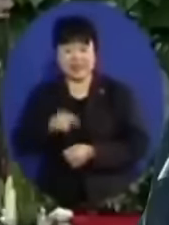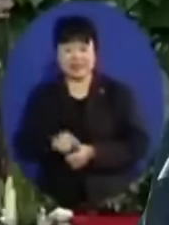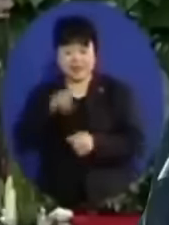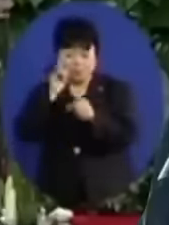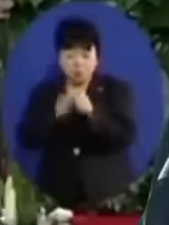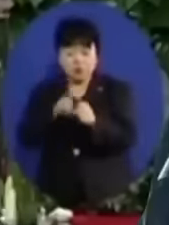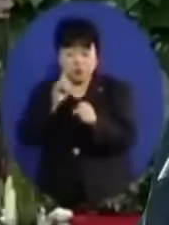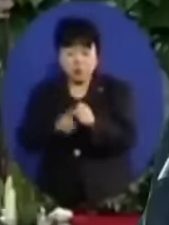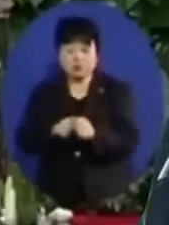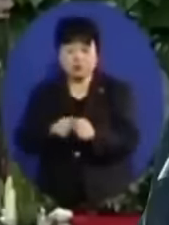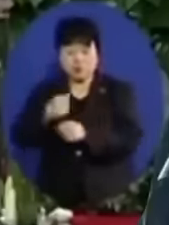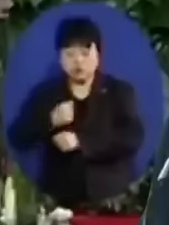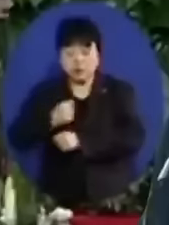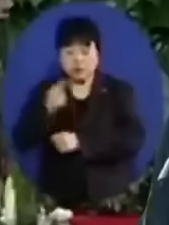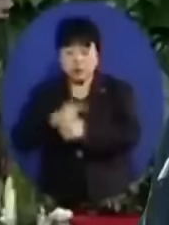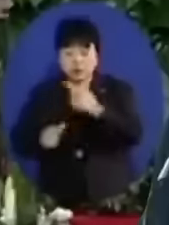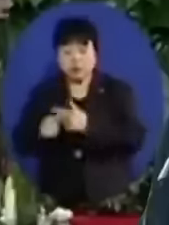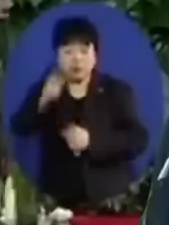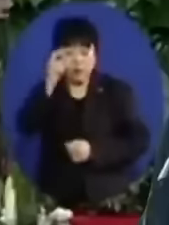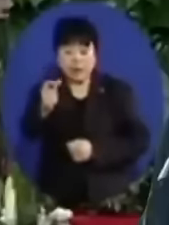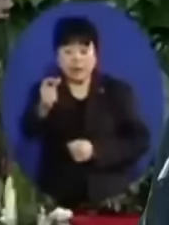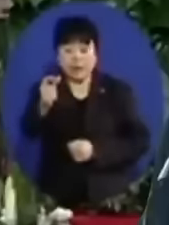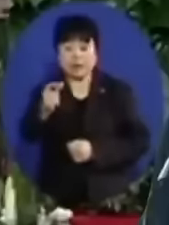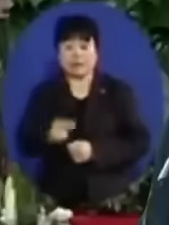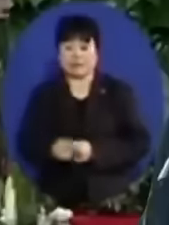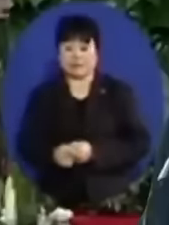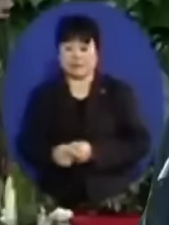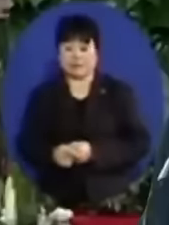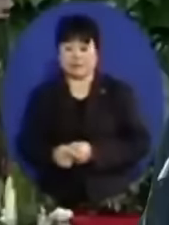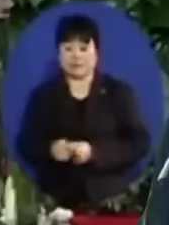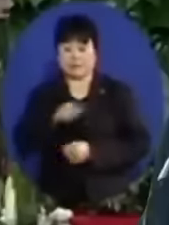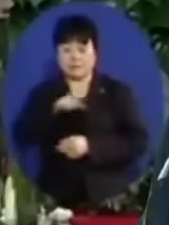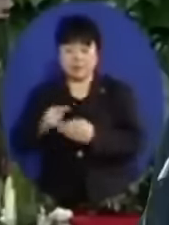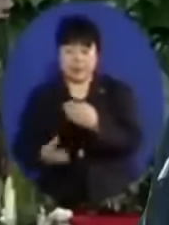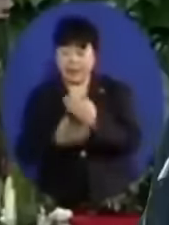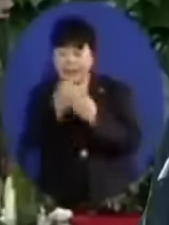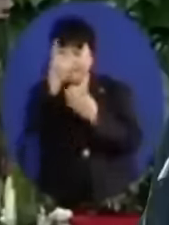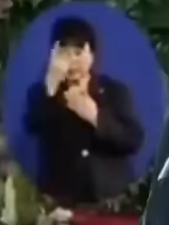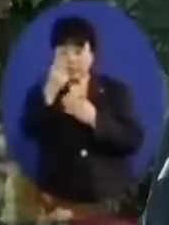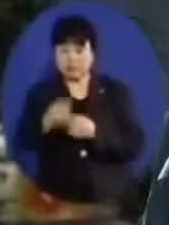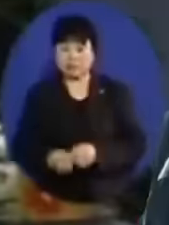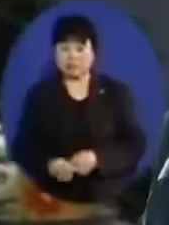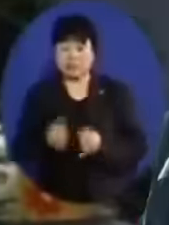군사력보다 강하다고 말한 것입니다. 단결한다는 것은 엄청나게 무서운 것입니다.